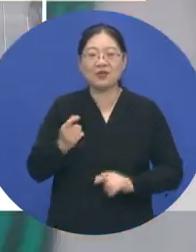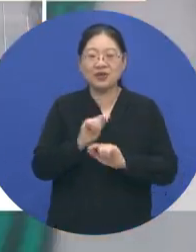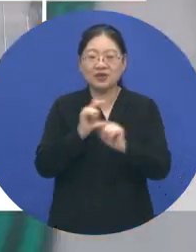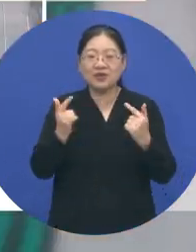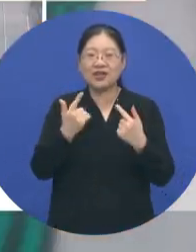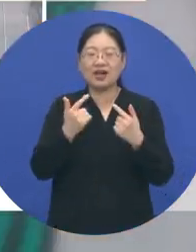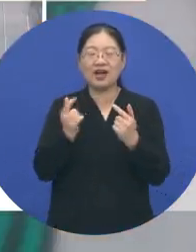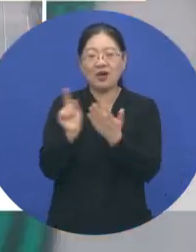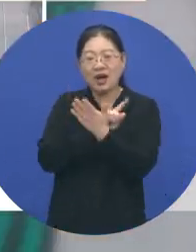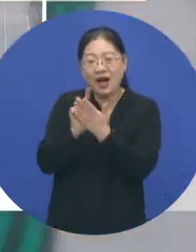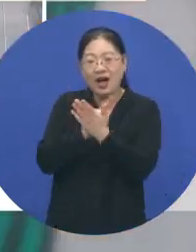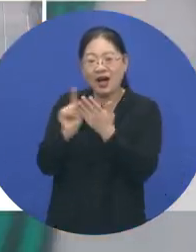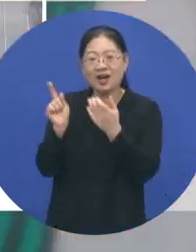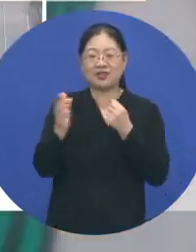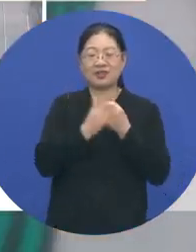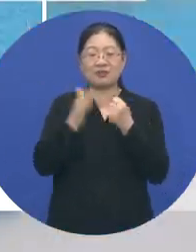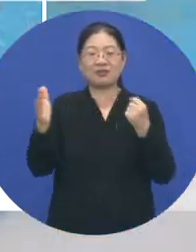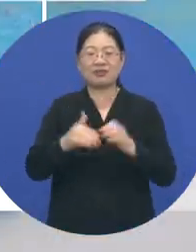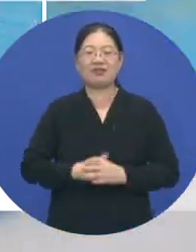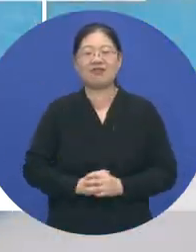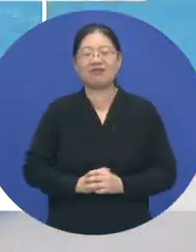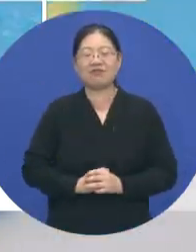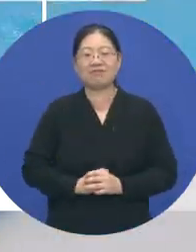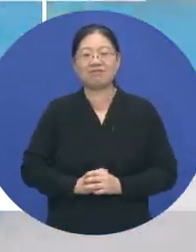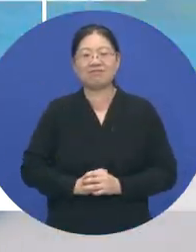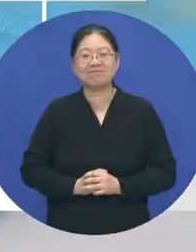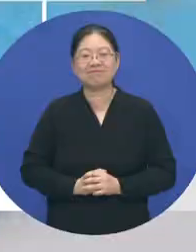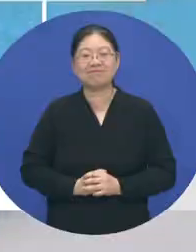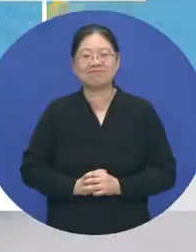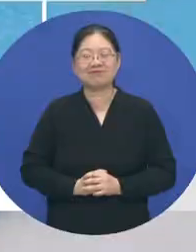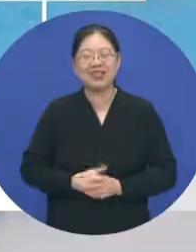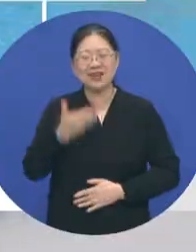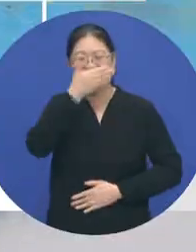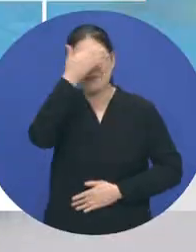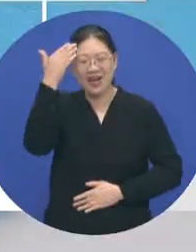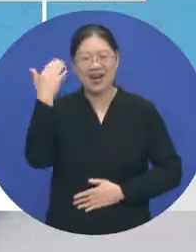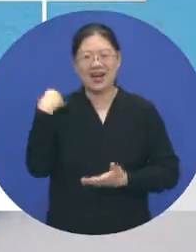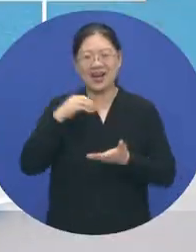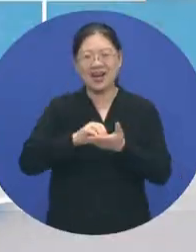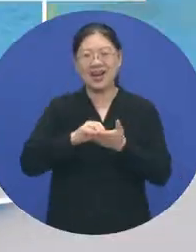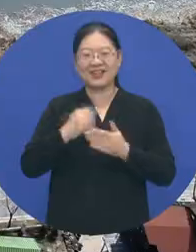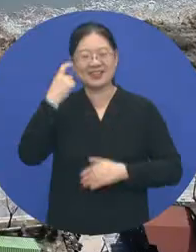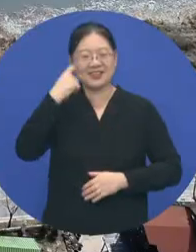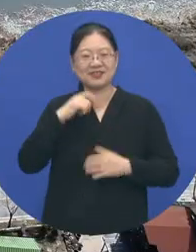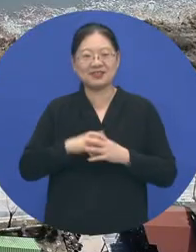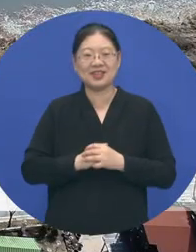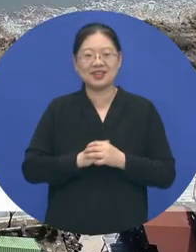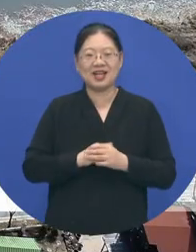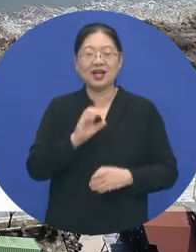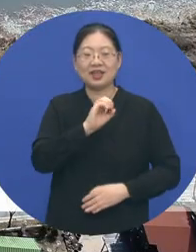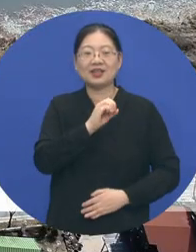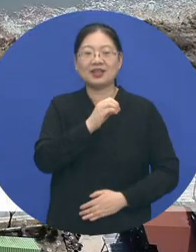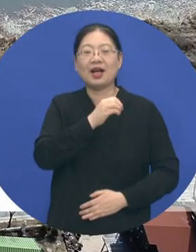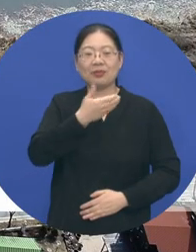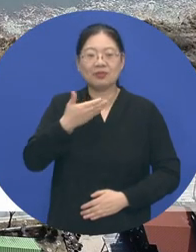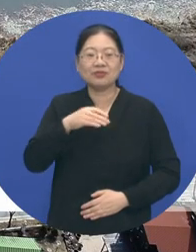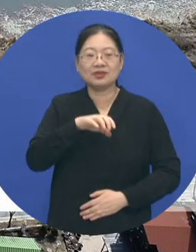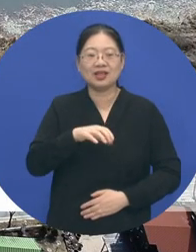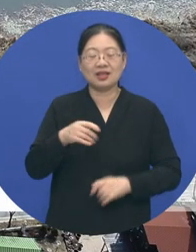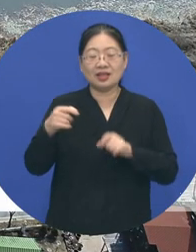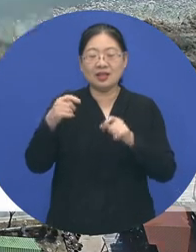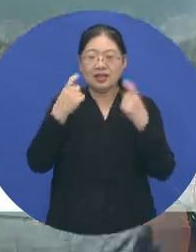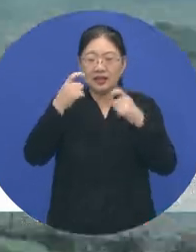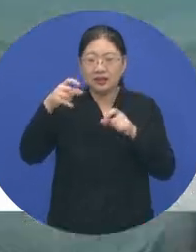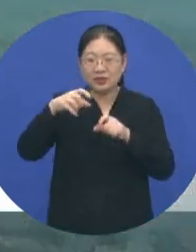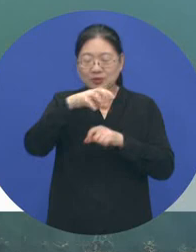이제 여러 사람들하고 같이 어울리고 그러니까 젊어지는 기분이에요. 양평구는 관광지 주변